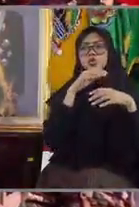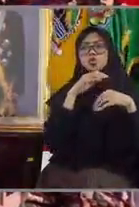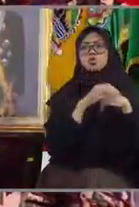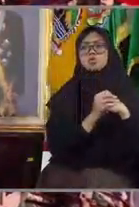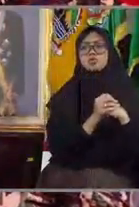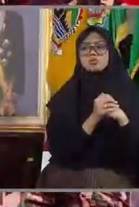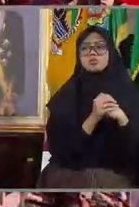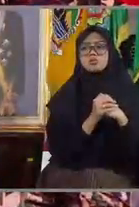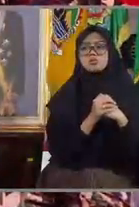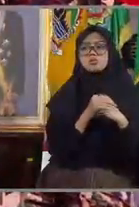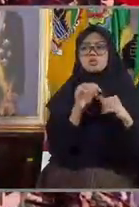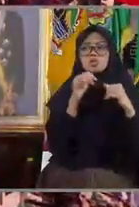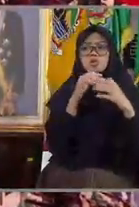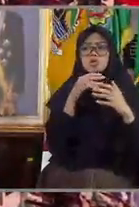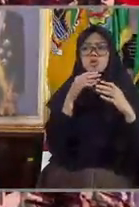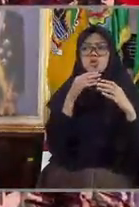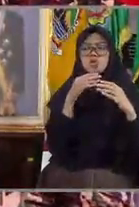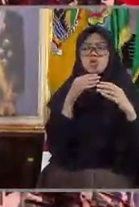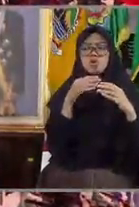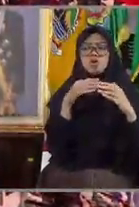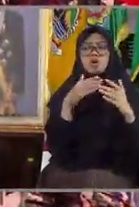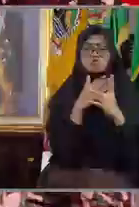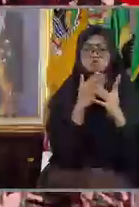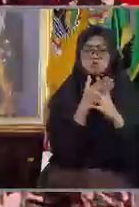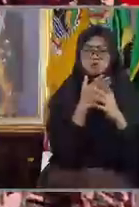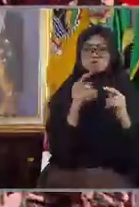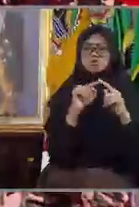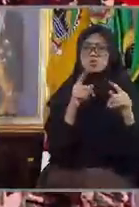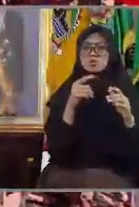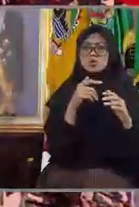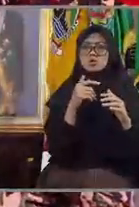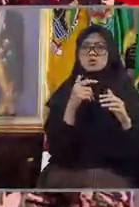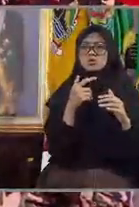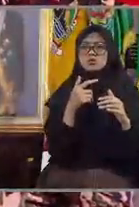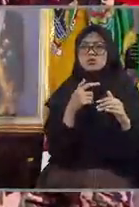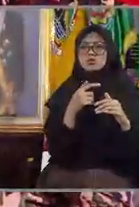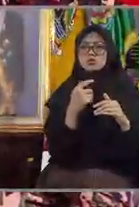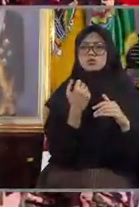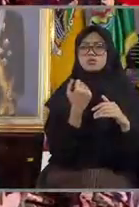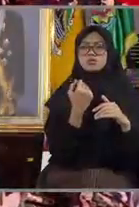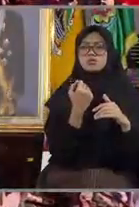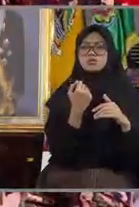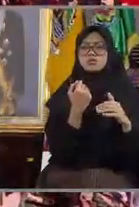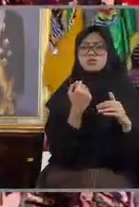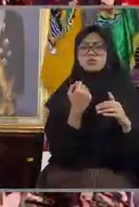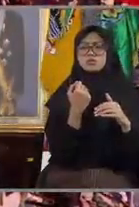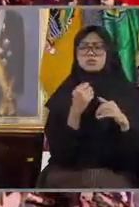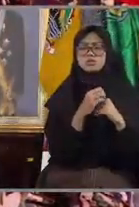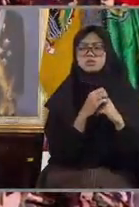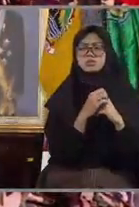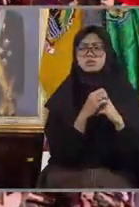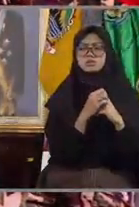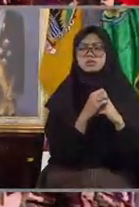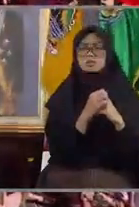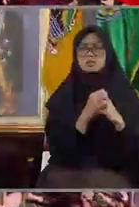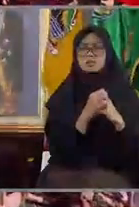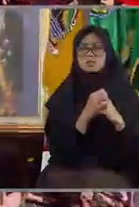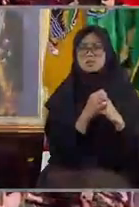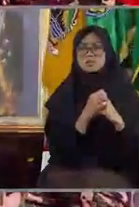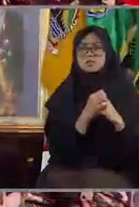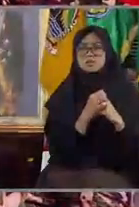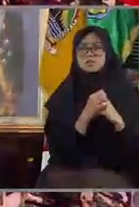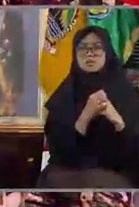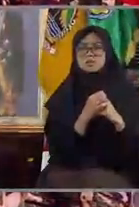khawatir nanti bangun gedung, nyiapin orang terus gitu-gitu enggak manfaat. Maka dianu aja, Bu, ditempelkan ke